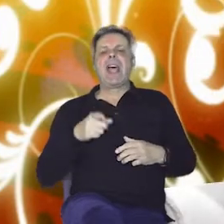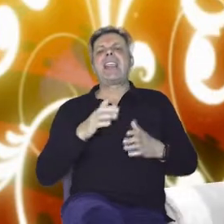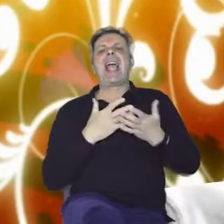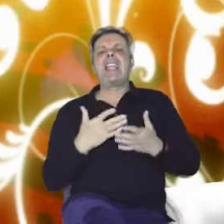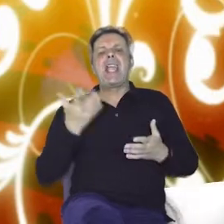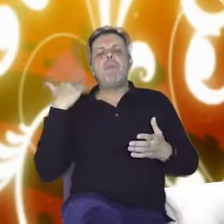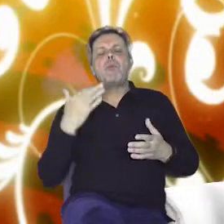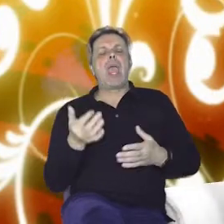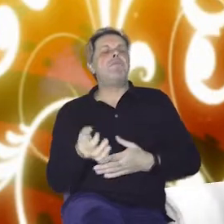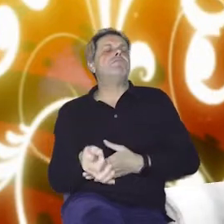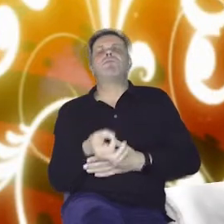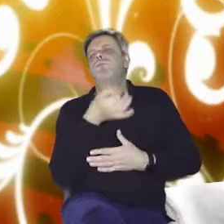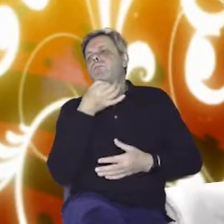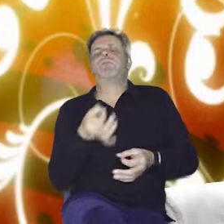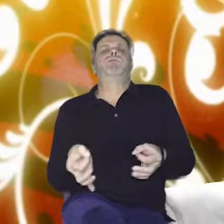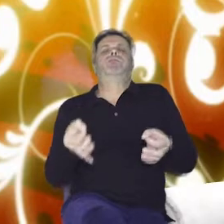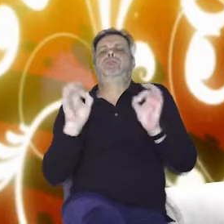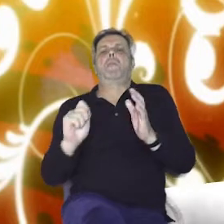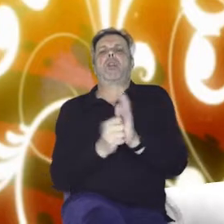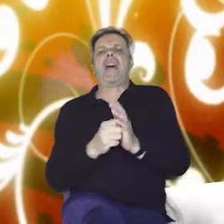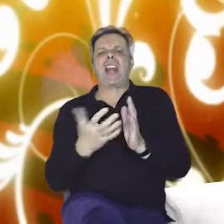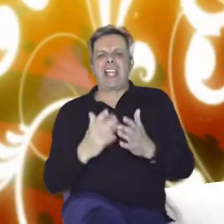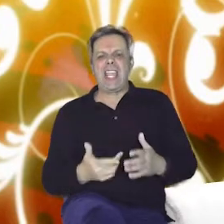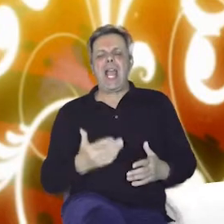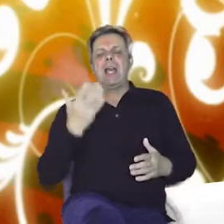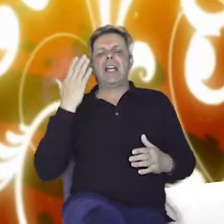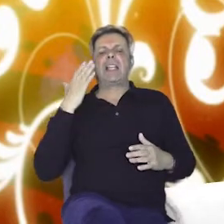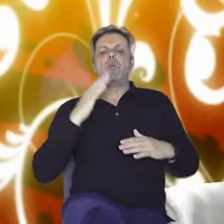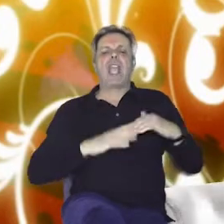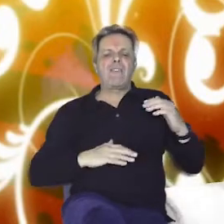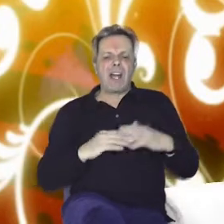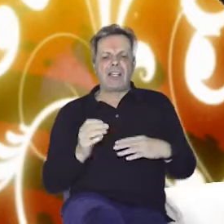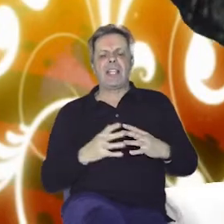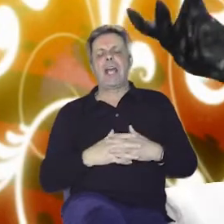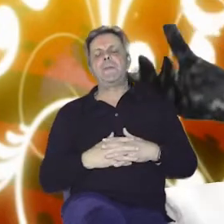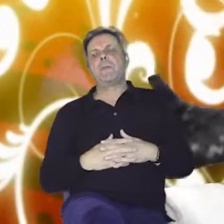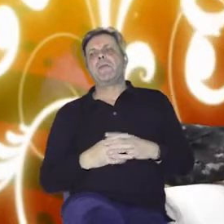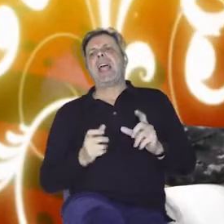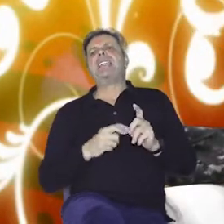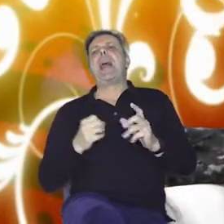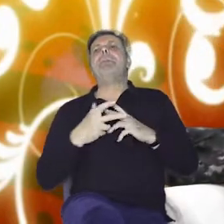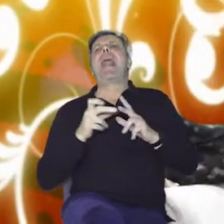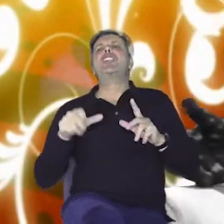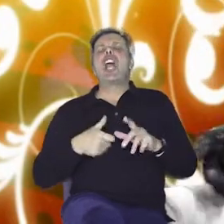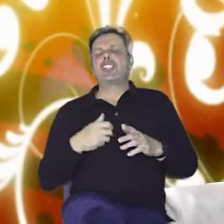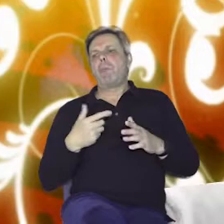bestseller, da bude kvalitetna. Evo, Samaržija akademik će napraviti da to bude udžbenik.